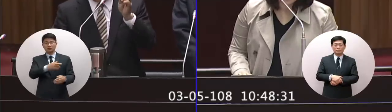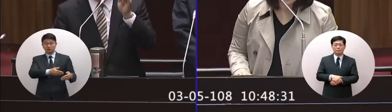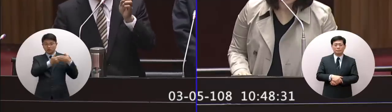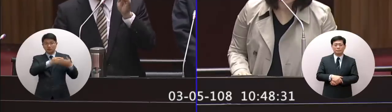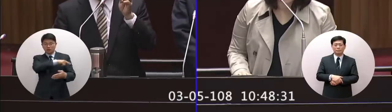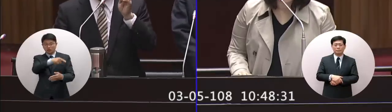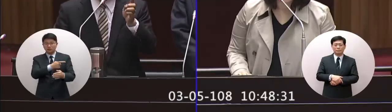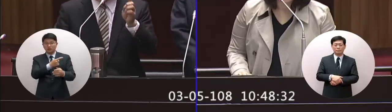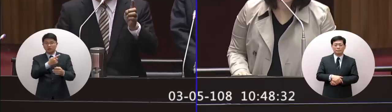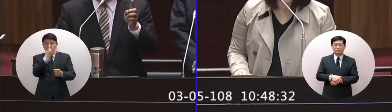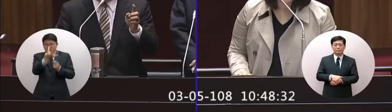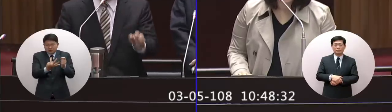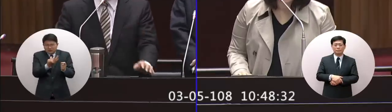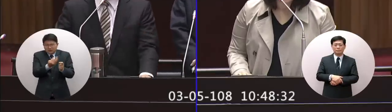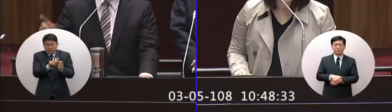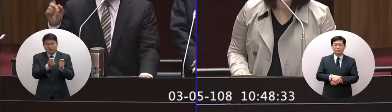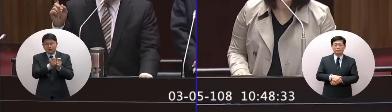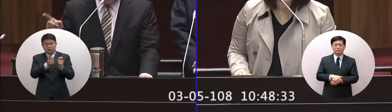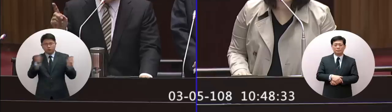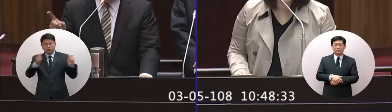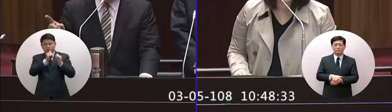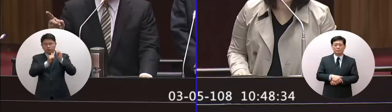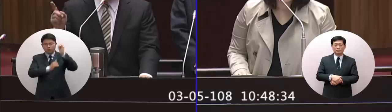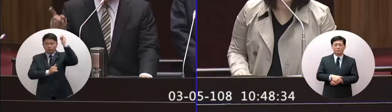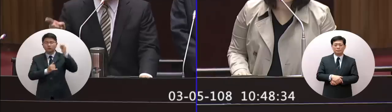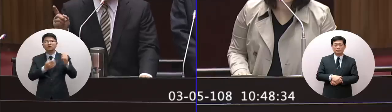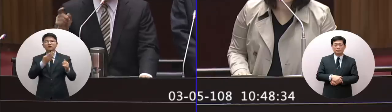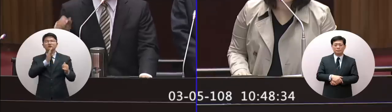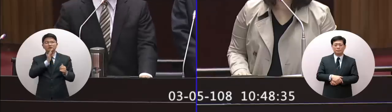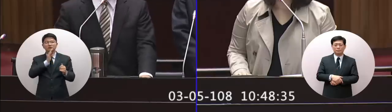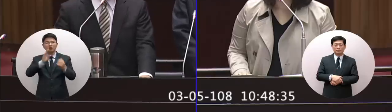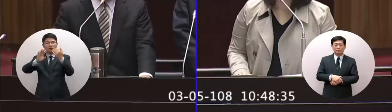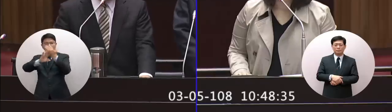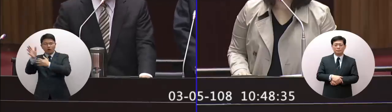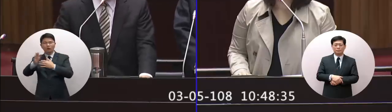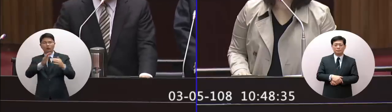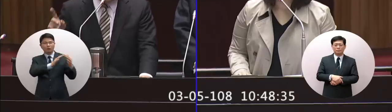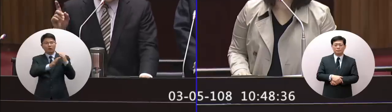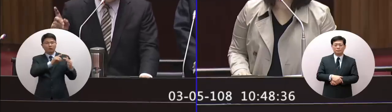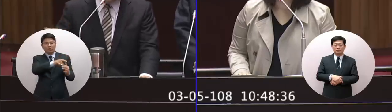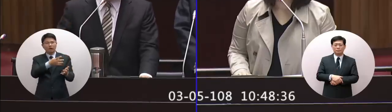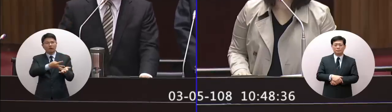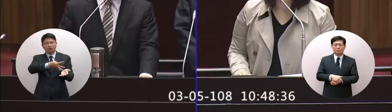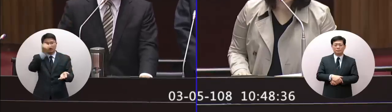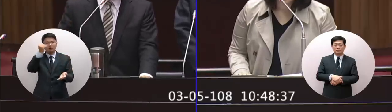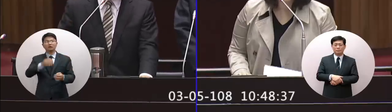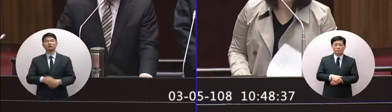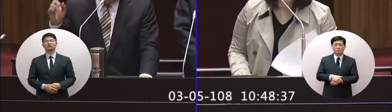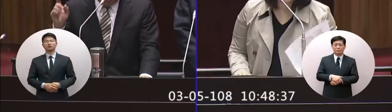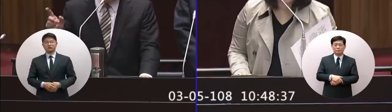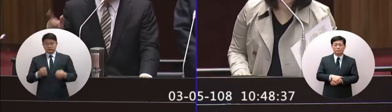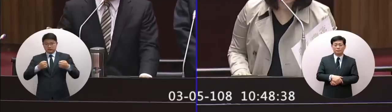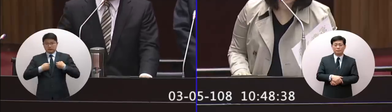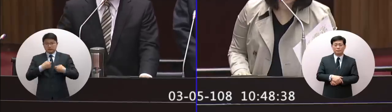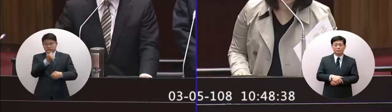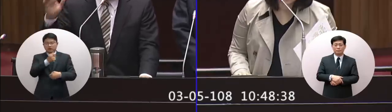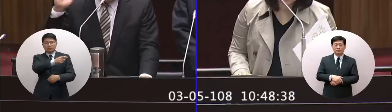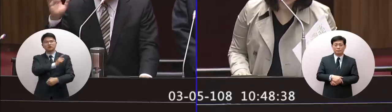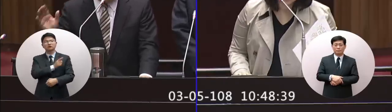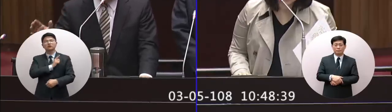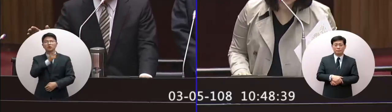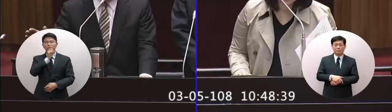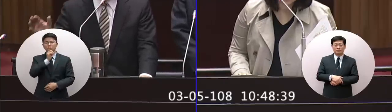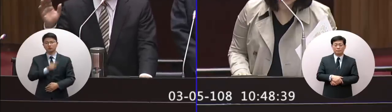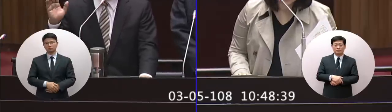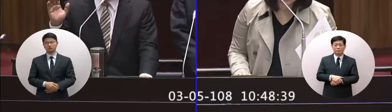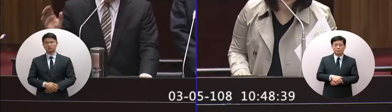少年来、多少世代以来被外敌欺负最多的，连习近平都说